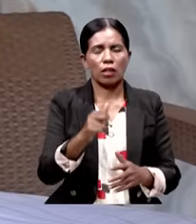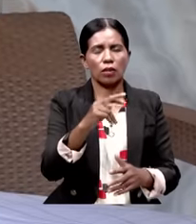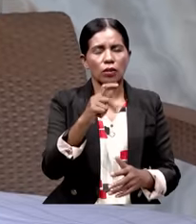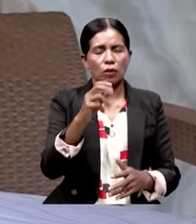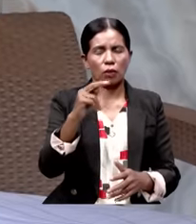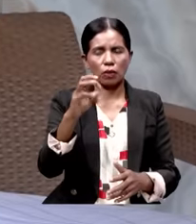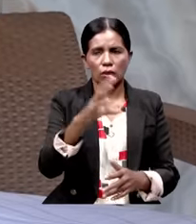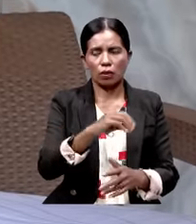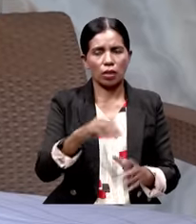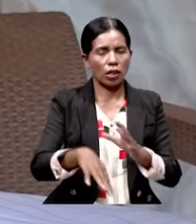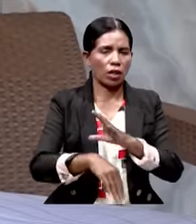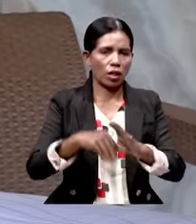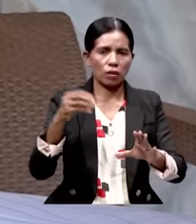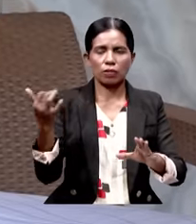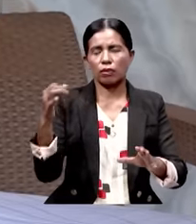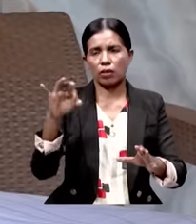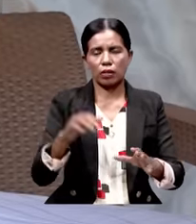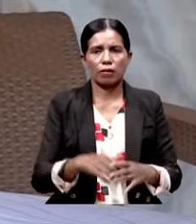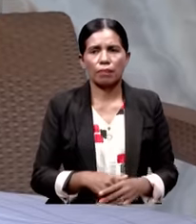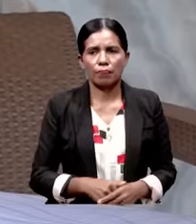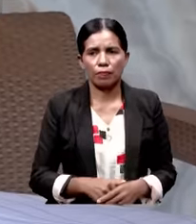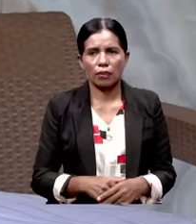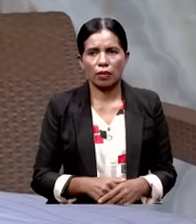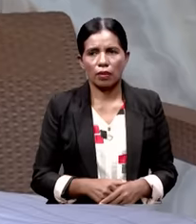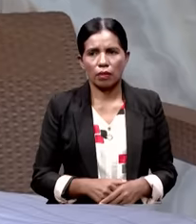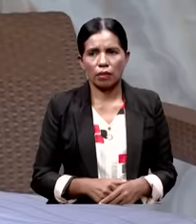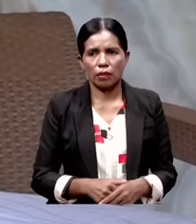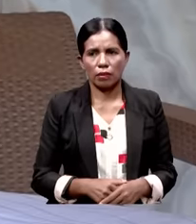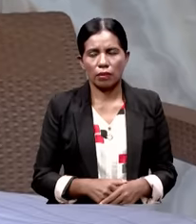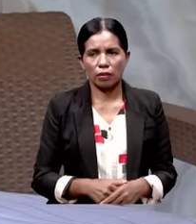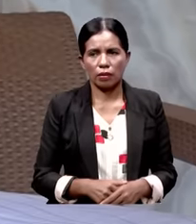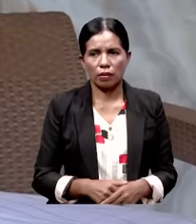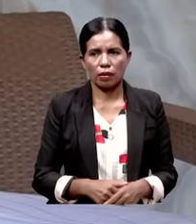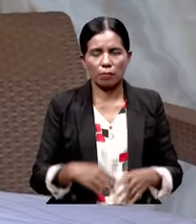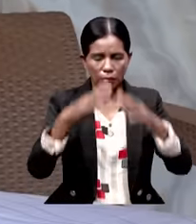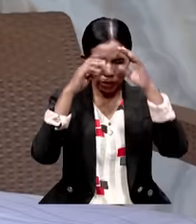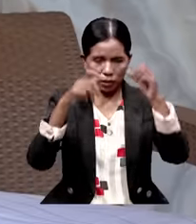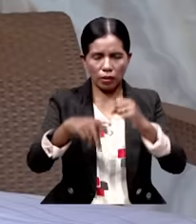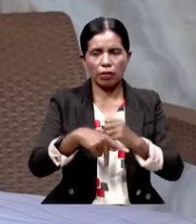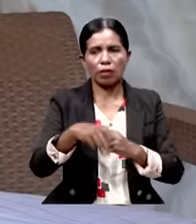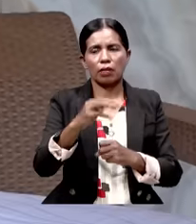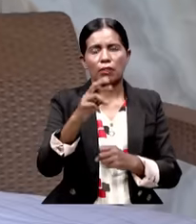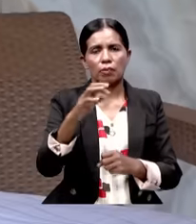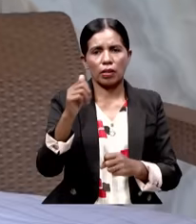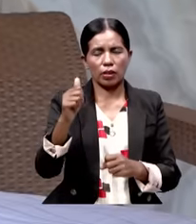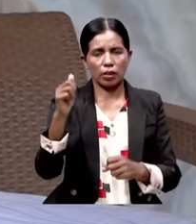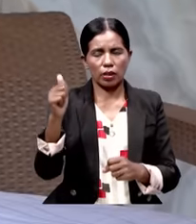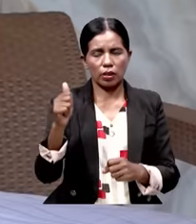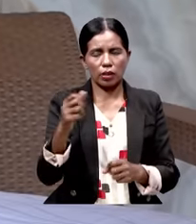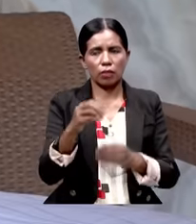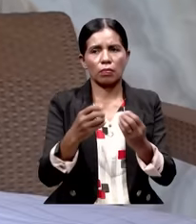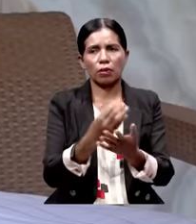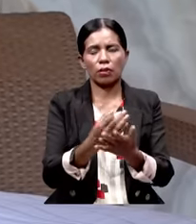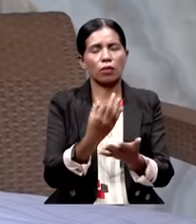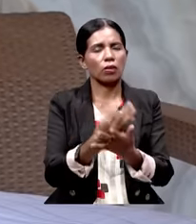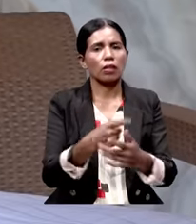Saitian. Leamos presidimos presidente bancada. Antonio Nobre sa presidente bancada, Maria Soy ma sai financeiro o sane